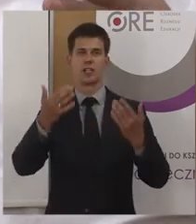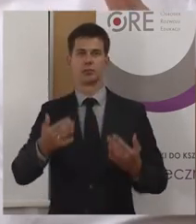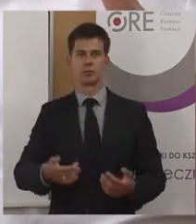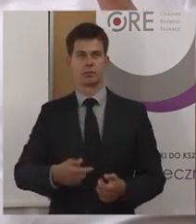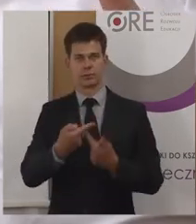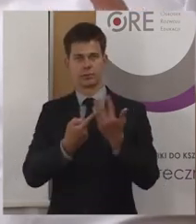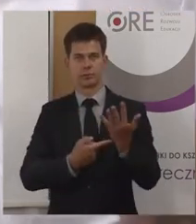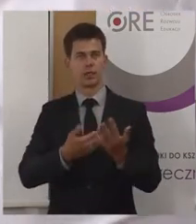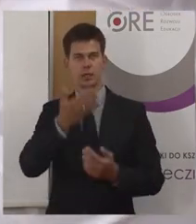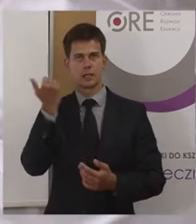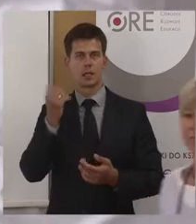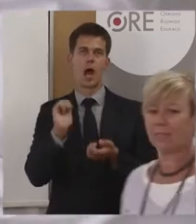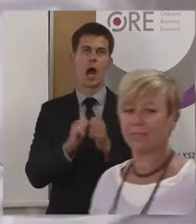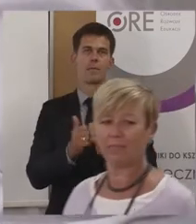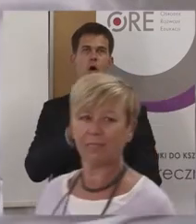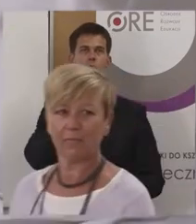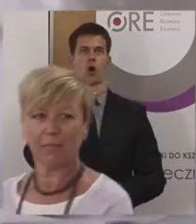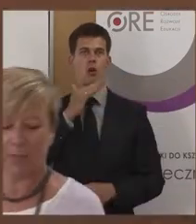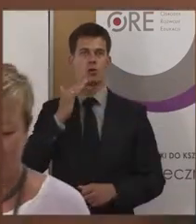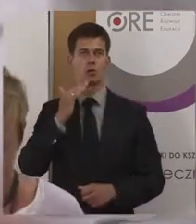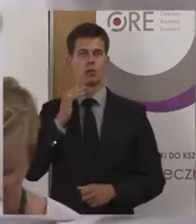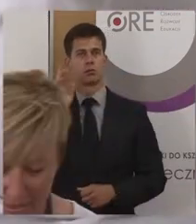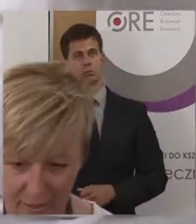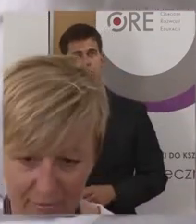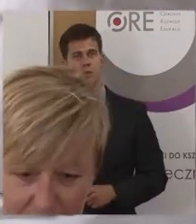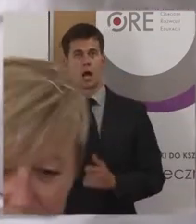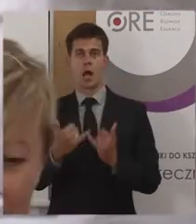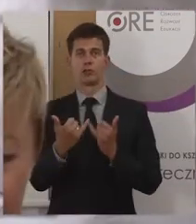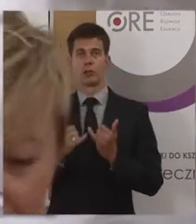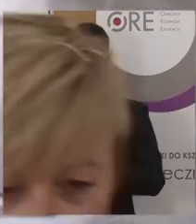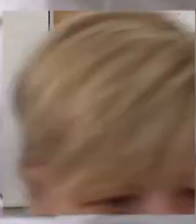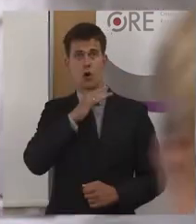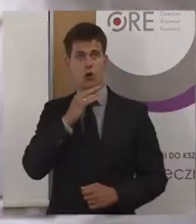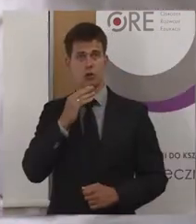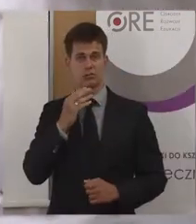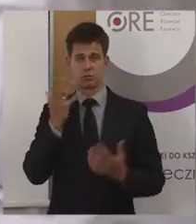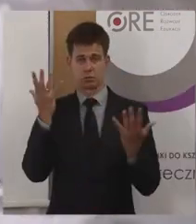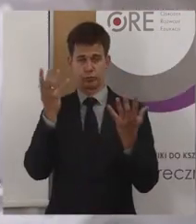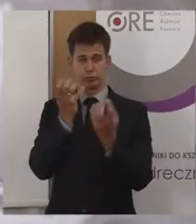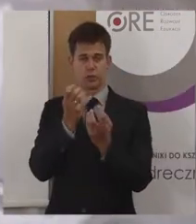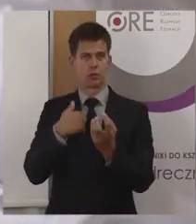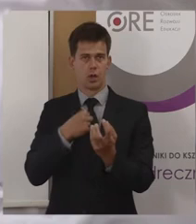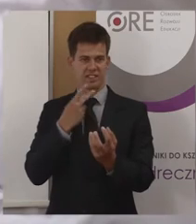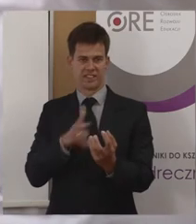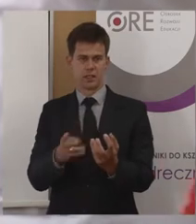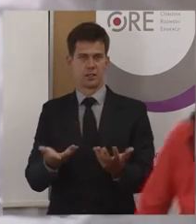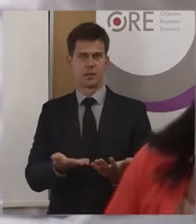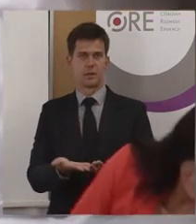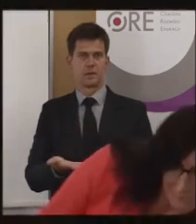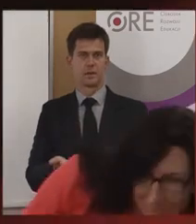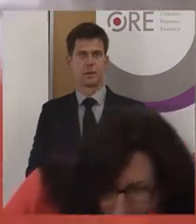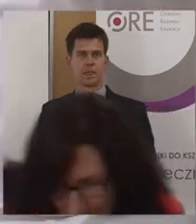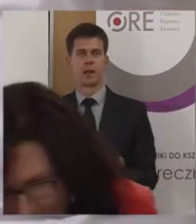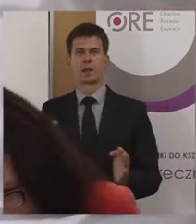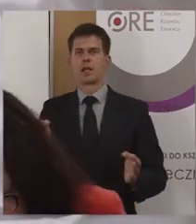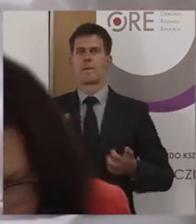rozpoznają kolory, jeżeli są, jeżeli to widzą, jeżeli nie widzą tych kolorów, to nie są w stanie ich rozpoznać. I w tej chwili pojawia się problem, czy dla